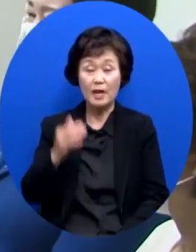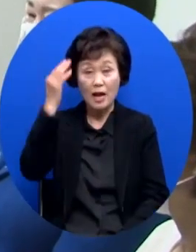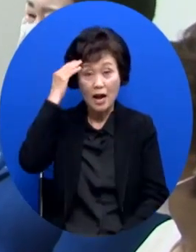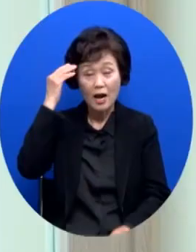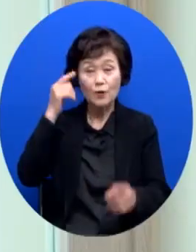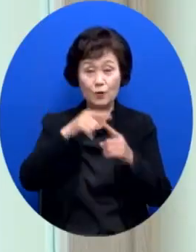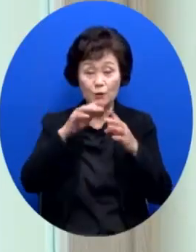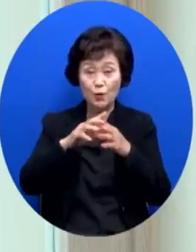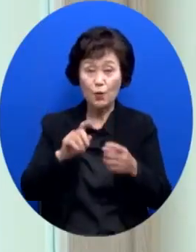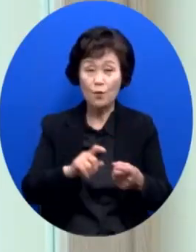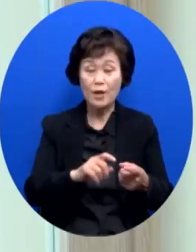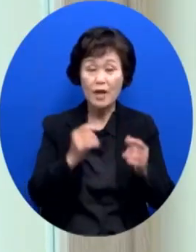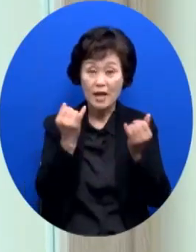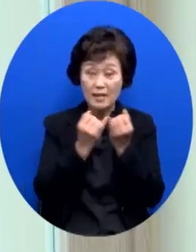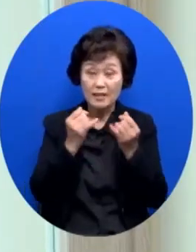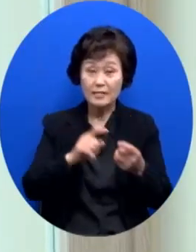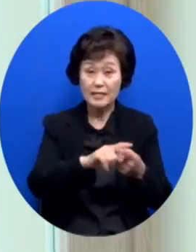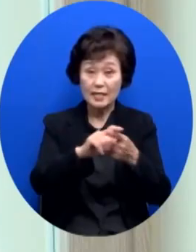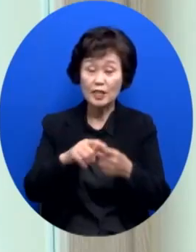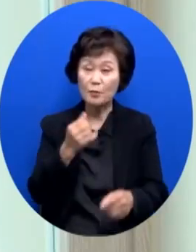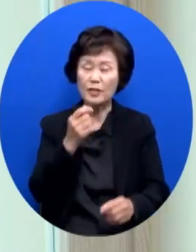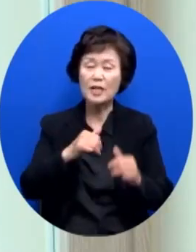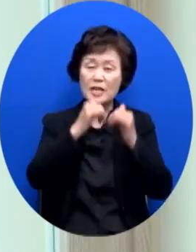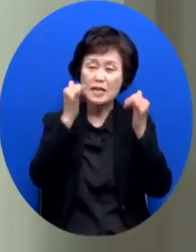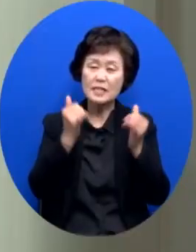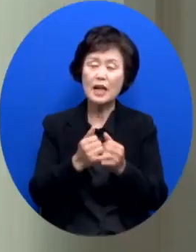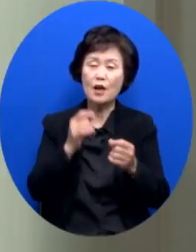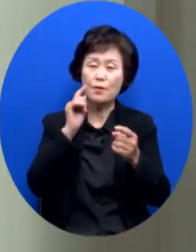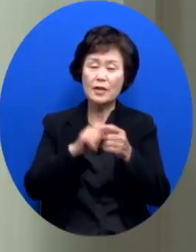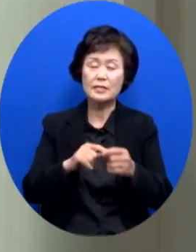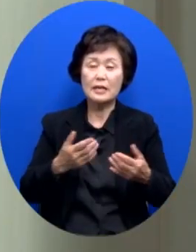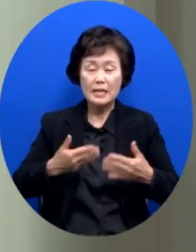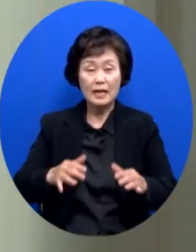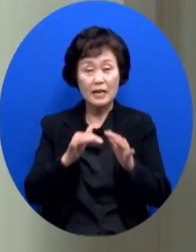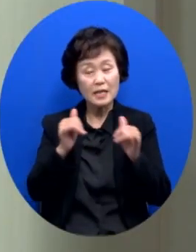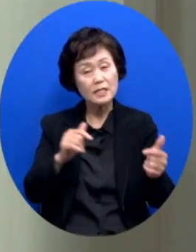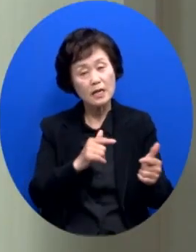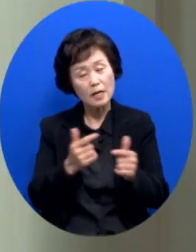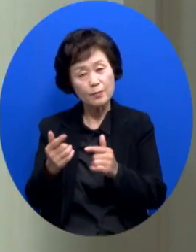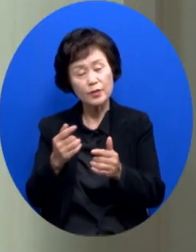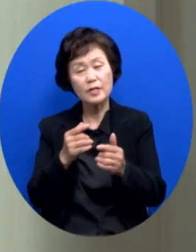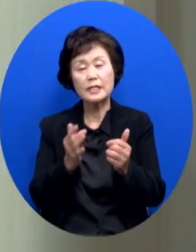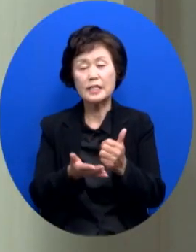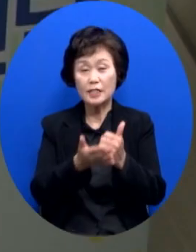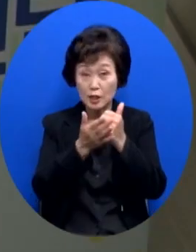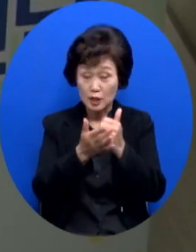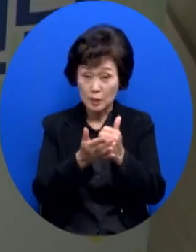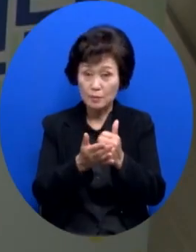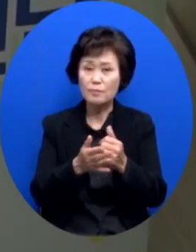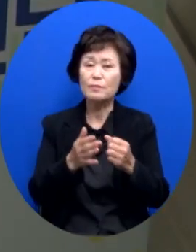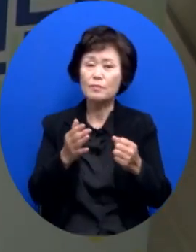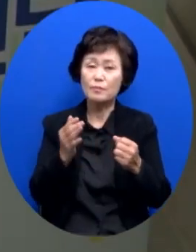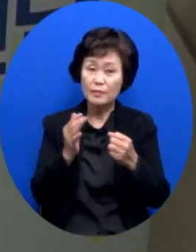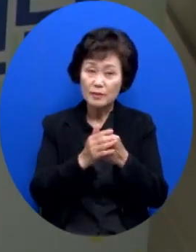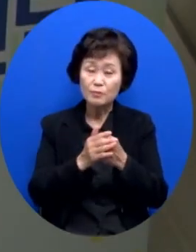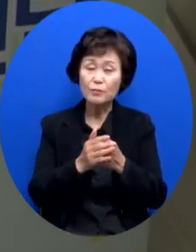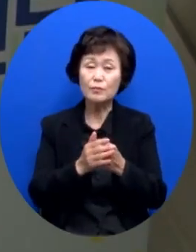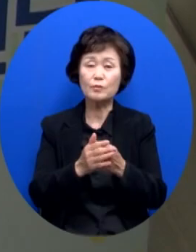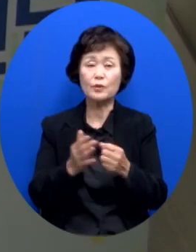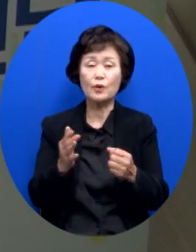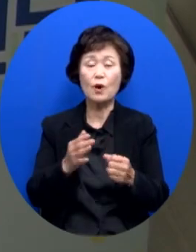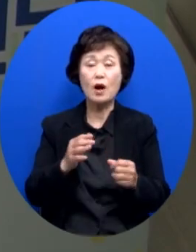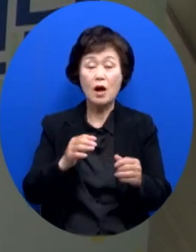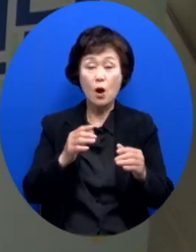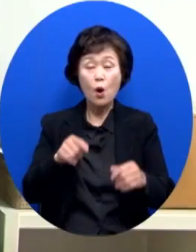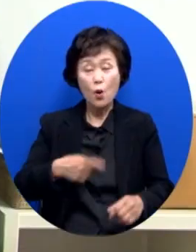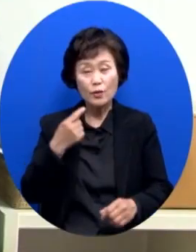한국교회연합 여성위원회는 사회적 약자를 위한 나눔과 섬김의 일환으로 8년 전부터 매년 미혼모자